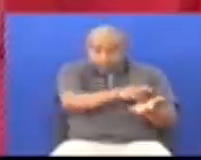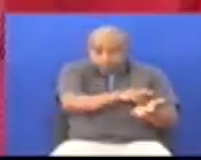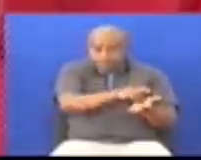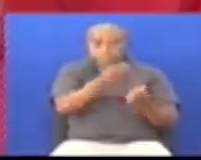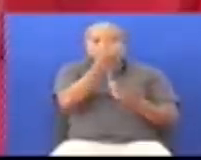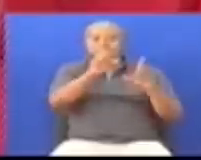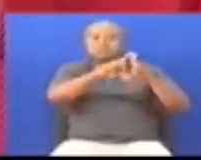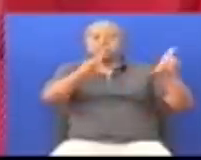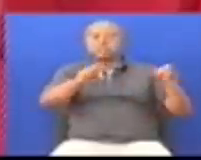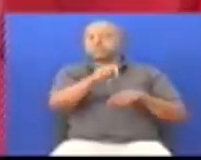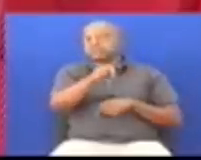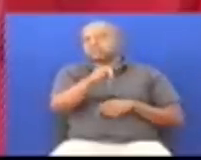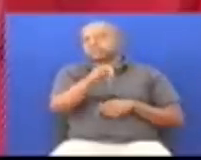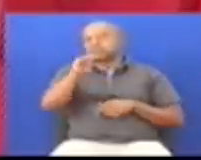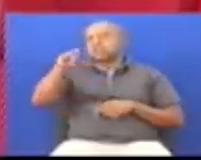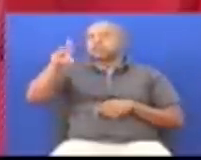na ana malengo gani.